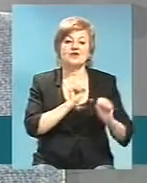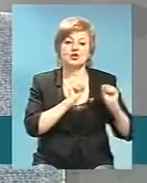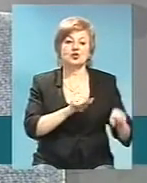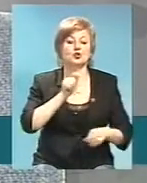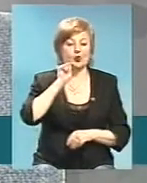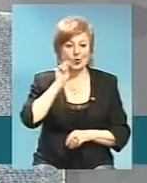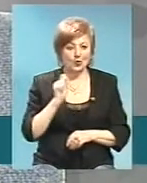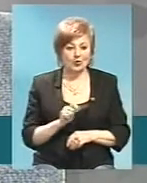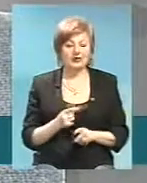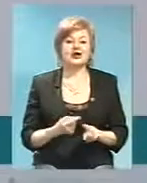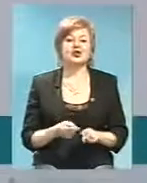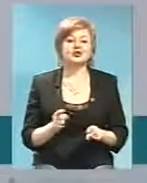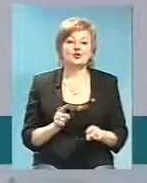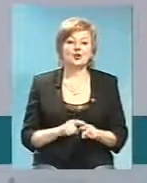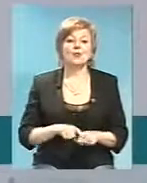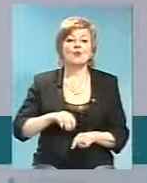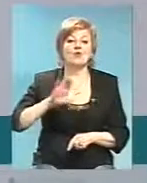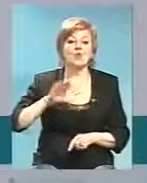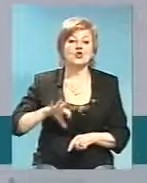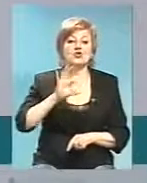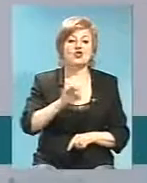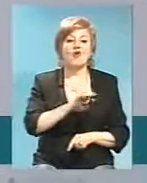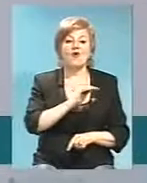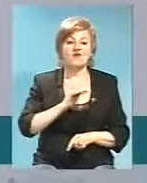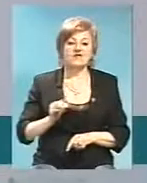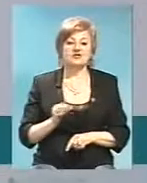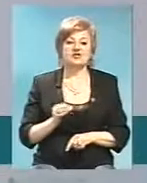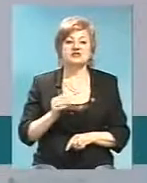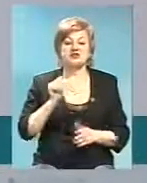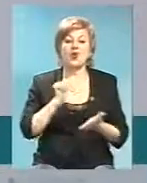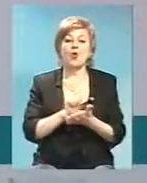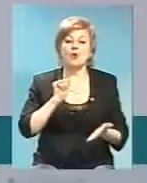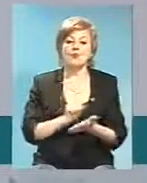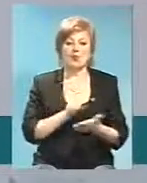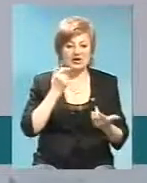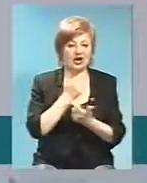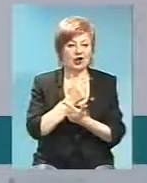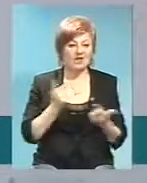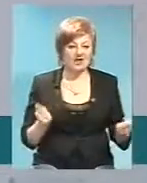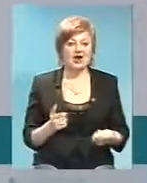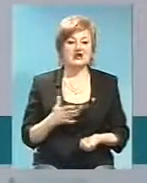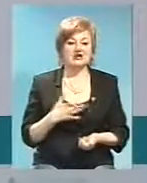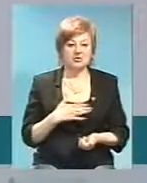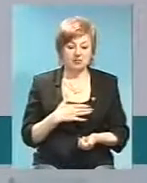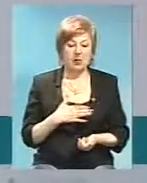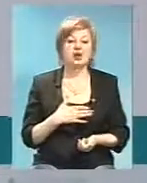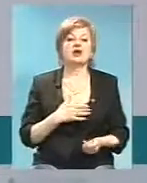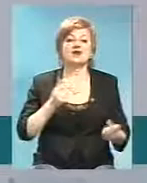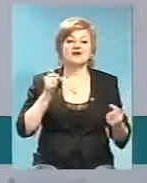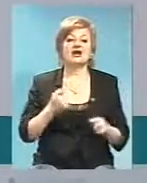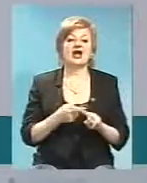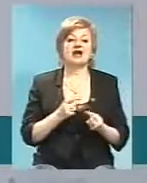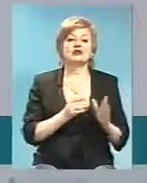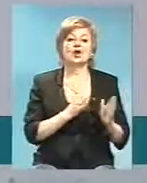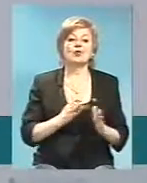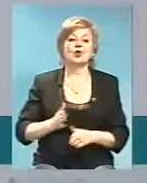України. І тому після офіційного його опублікування ми, відповідно, цей